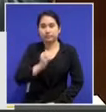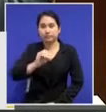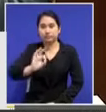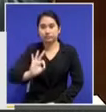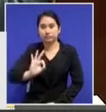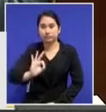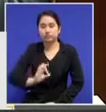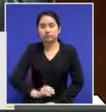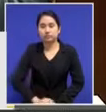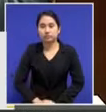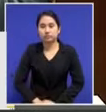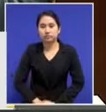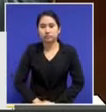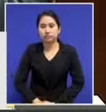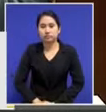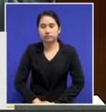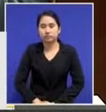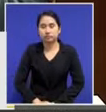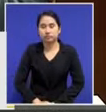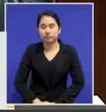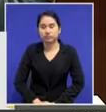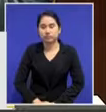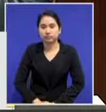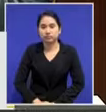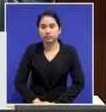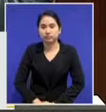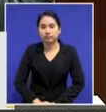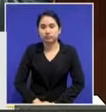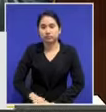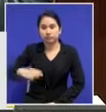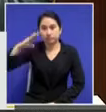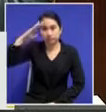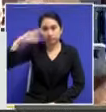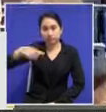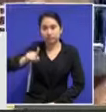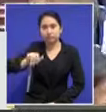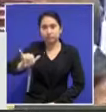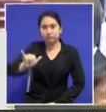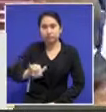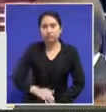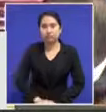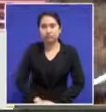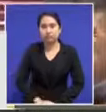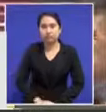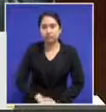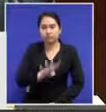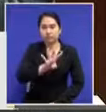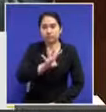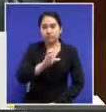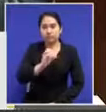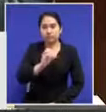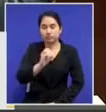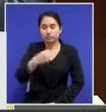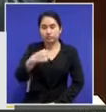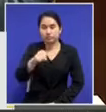409นายมงคลกิจสุขสินธารนนท ์พลเอกประยุทธ์จันทร์โอชาครับ 410